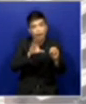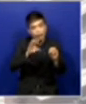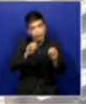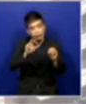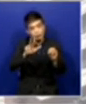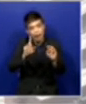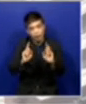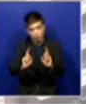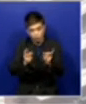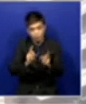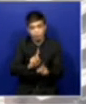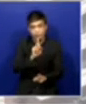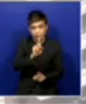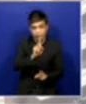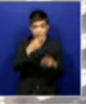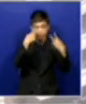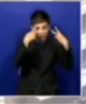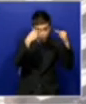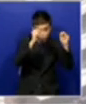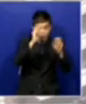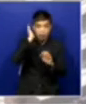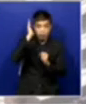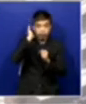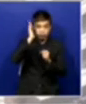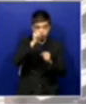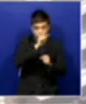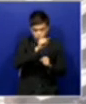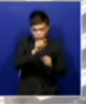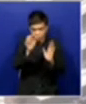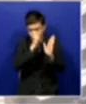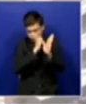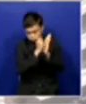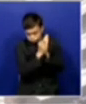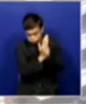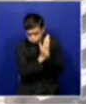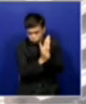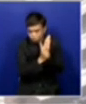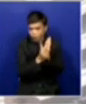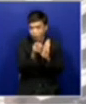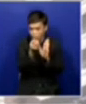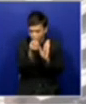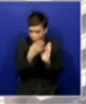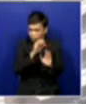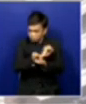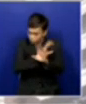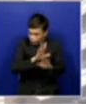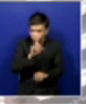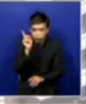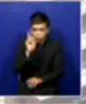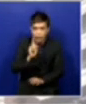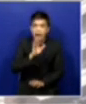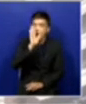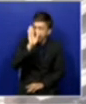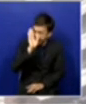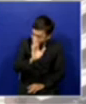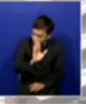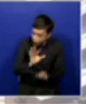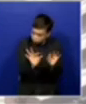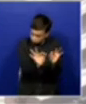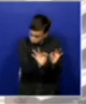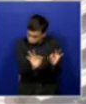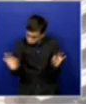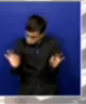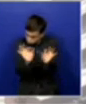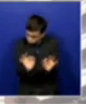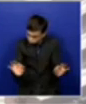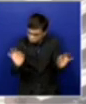1ที่ท่านจะยกขึ้นมาเนี่ยเขาเขียนไว้ชัดเจนว่าเขาห้ามโอนระหว่างหน่วยงานขีดเส้นใต้หน่วยงานเว้น